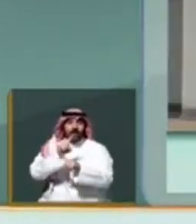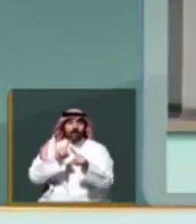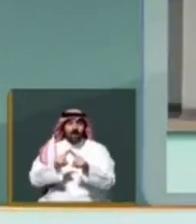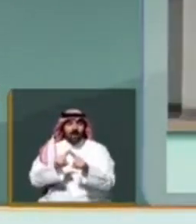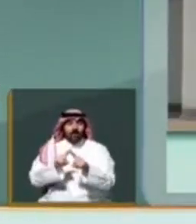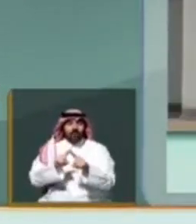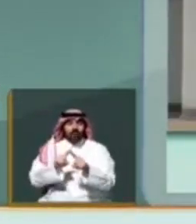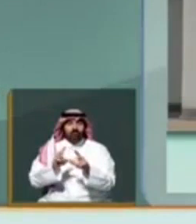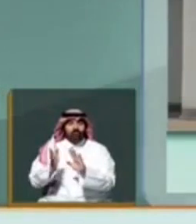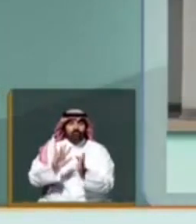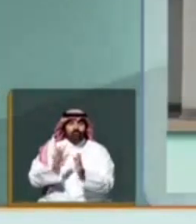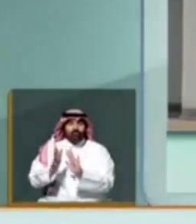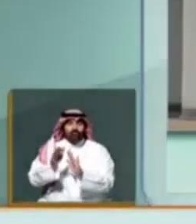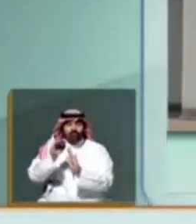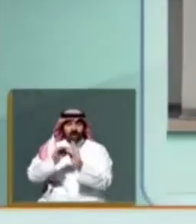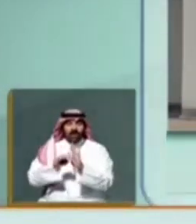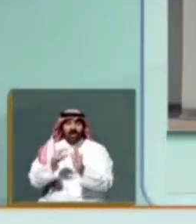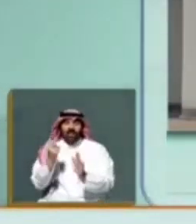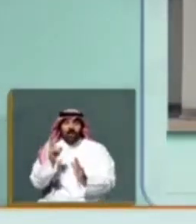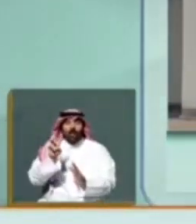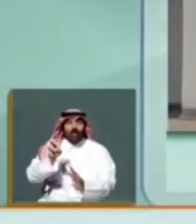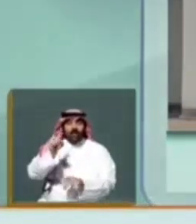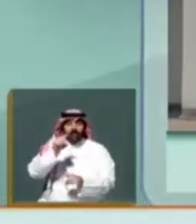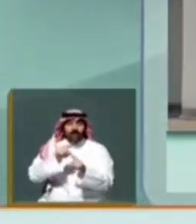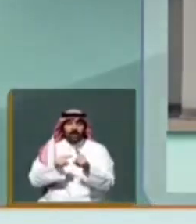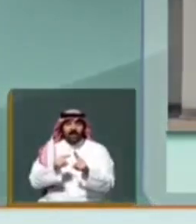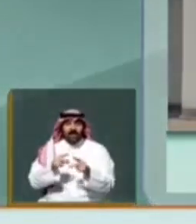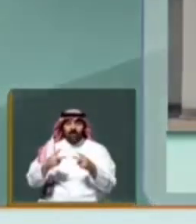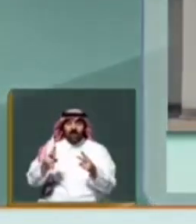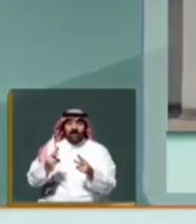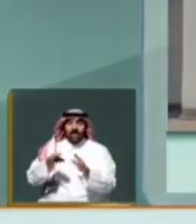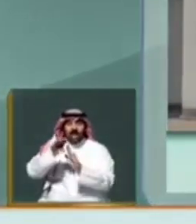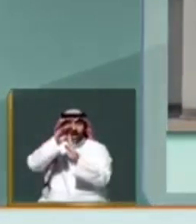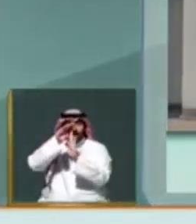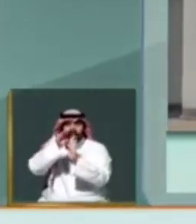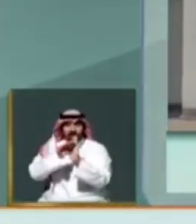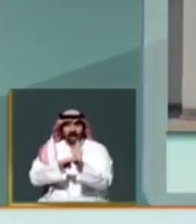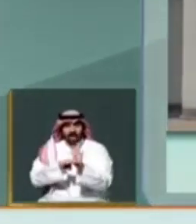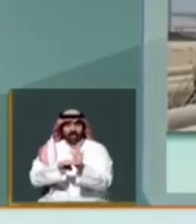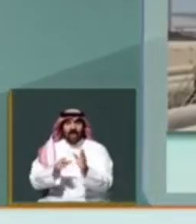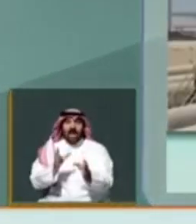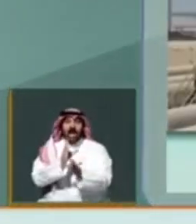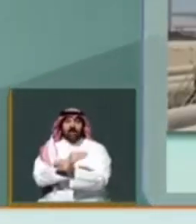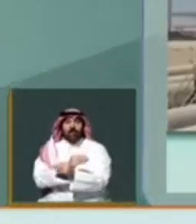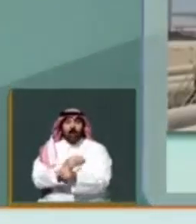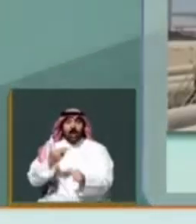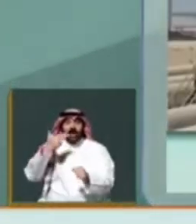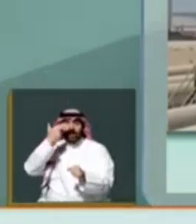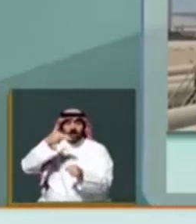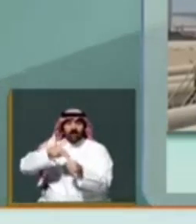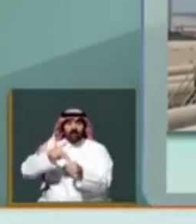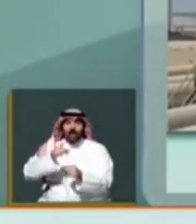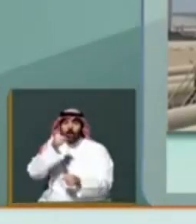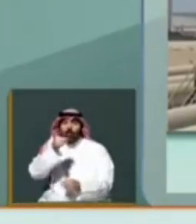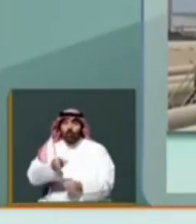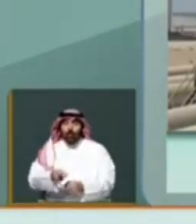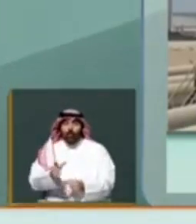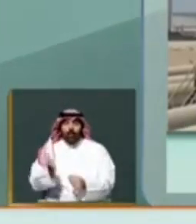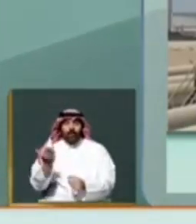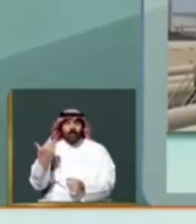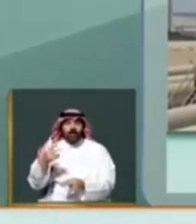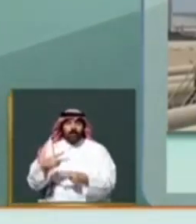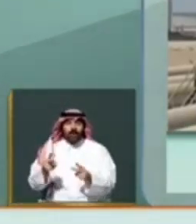40%. ولعلي أشير هنا إلى أن أكبر انخفاض لأسعار النفط في يوم واحد